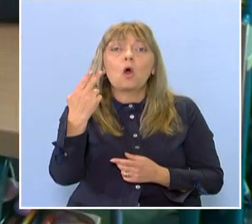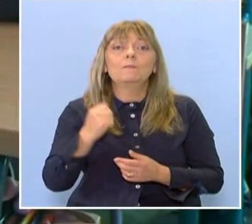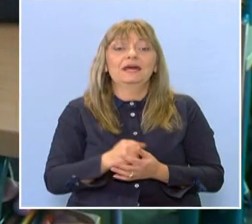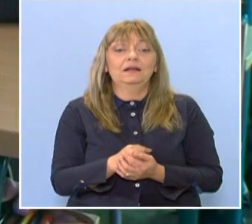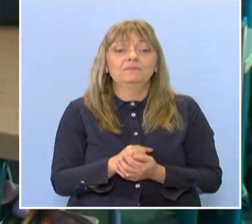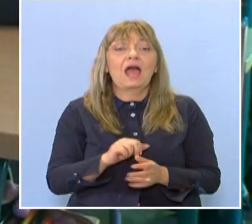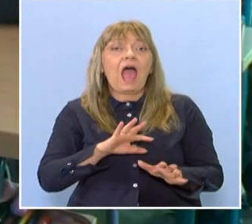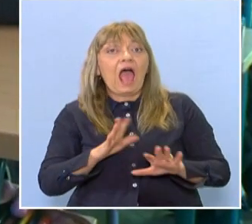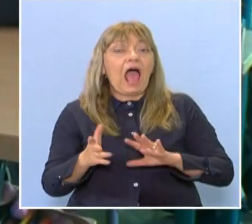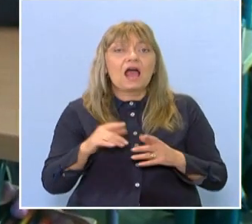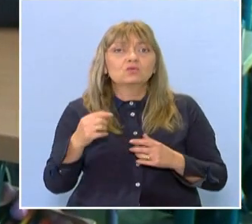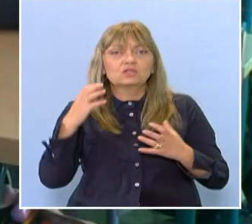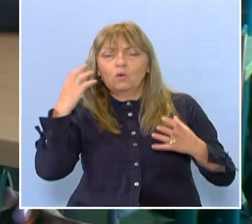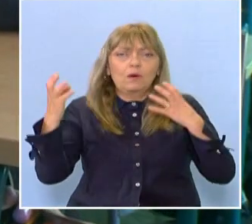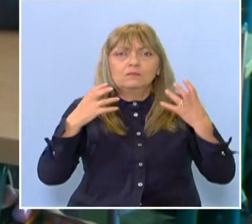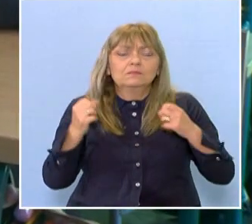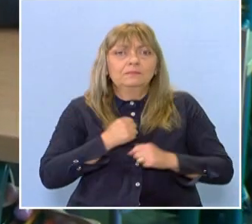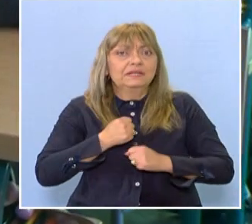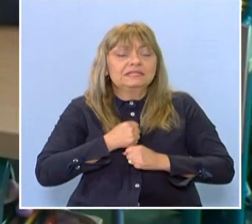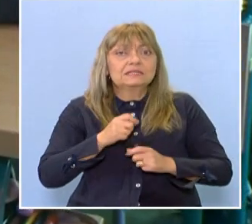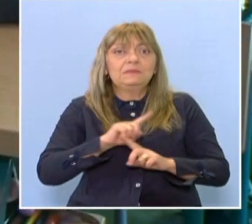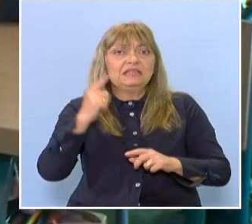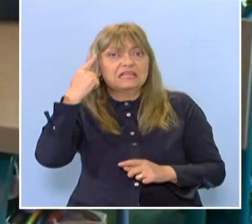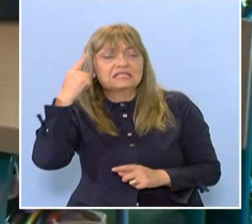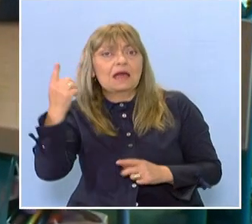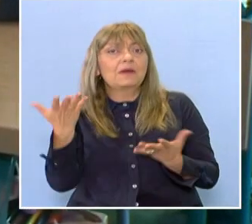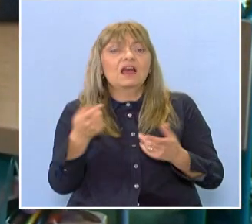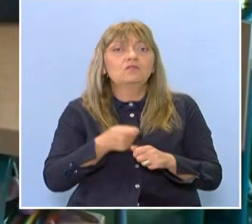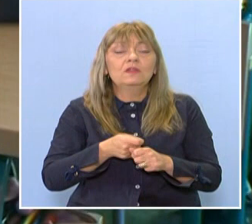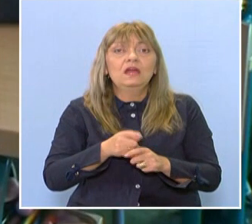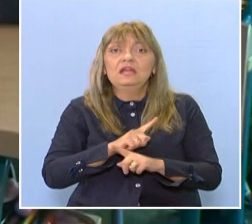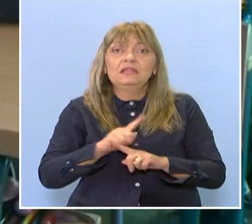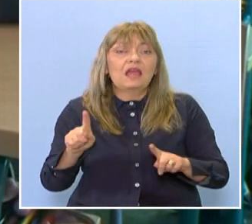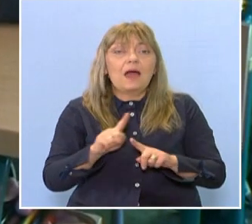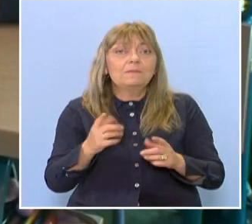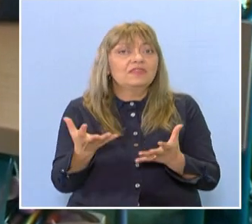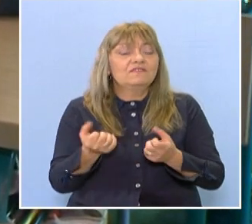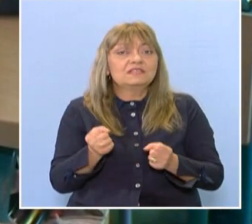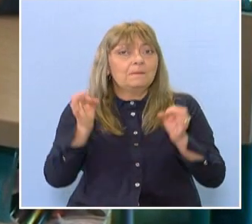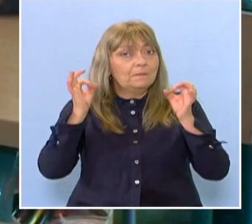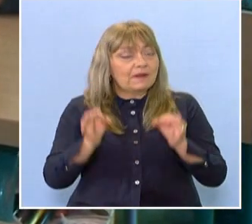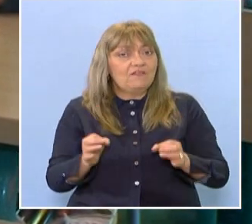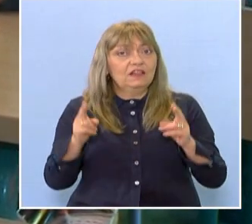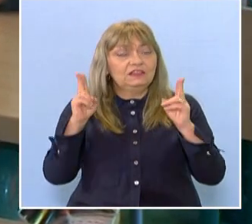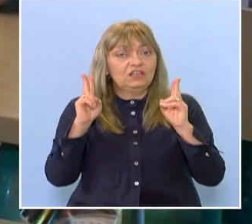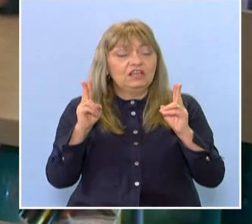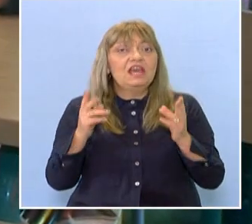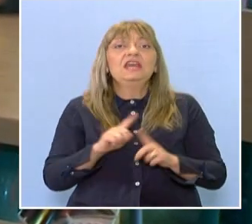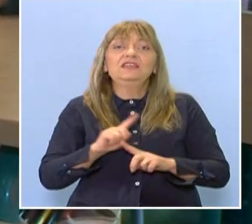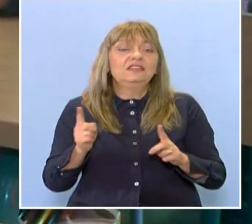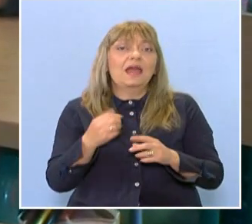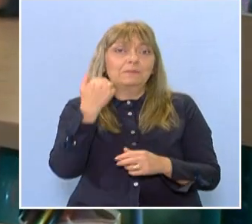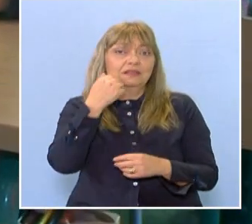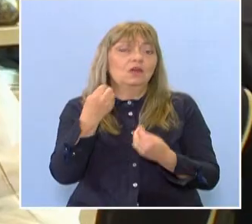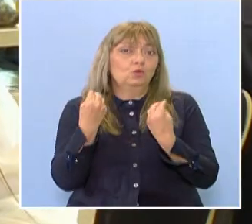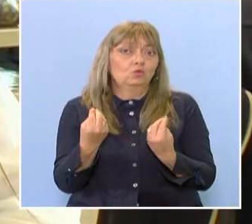Ако сме паникьосани, не знаем какво да правим, няма да вземем правилните решения и нещата няма да потръгнат на добре